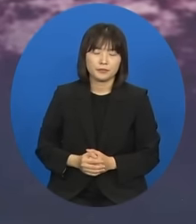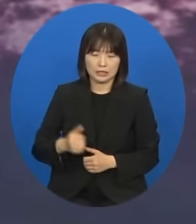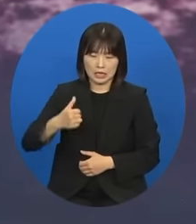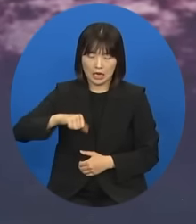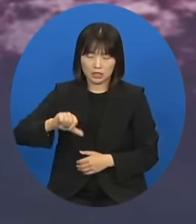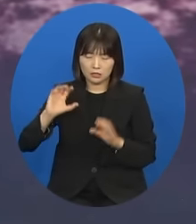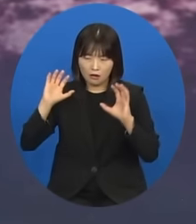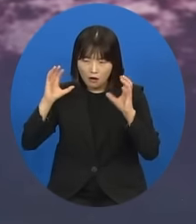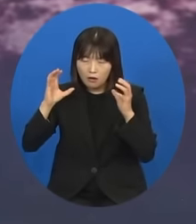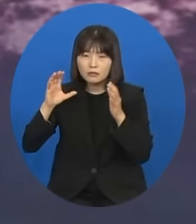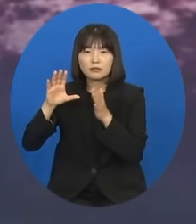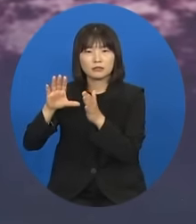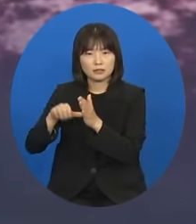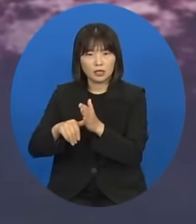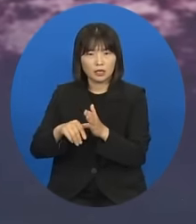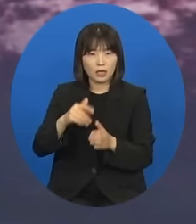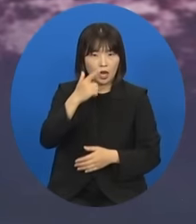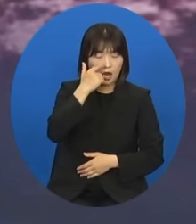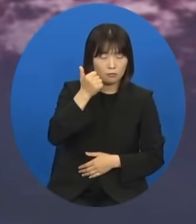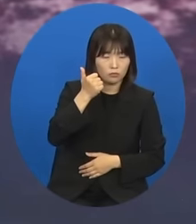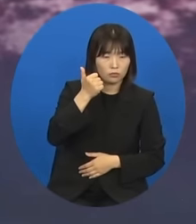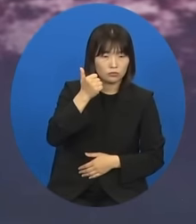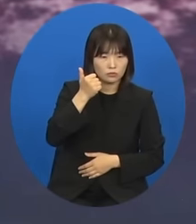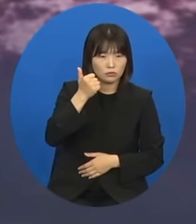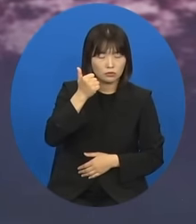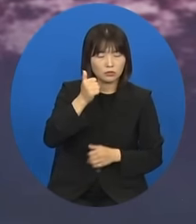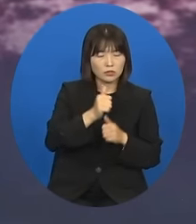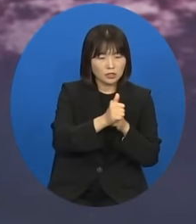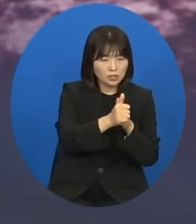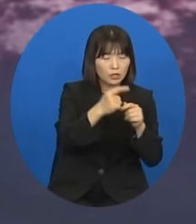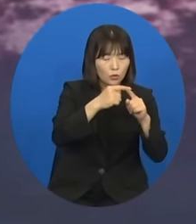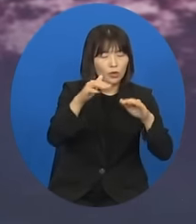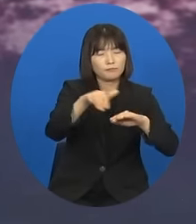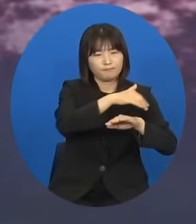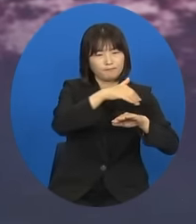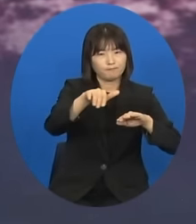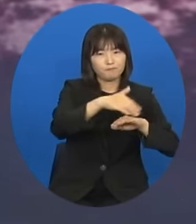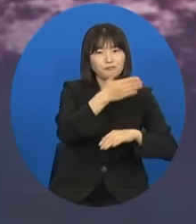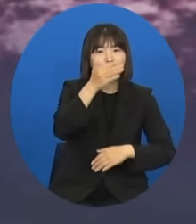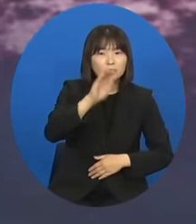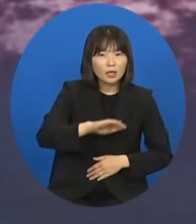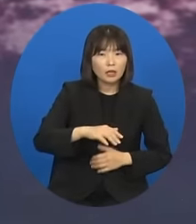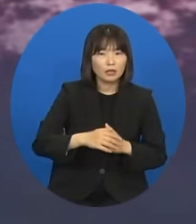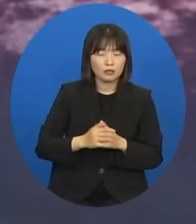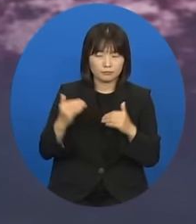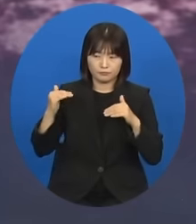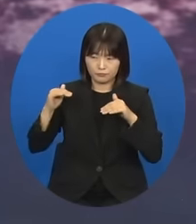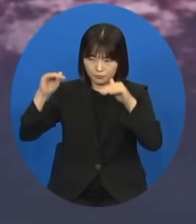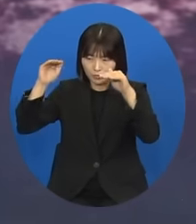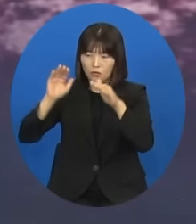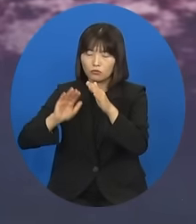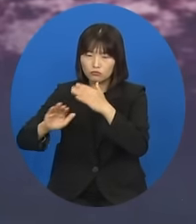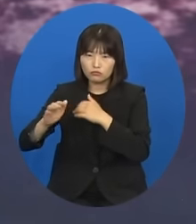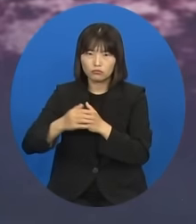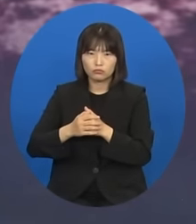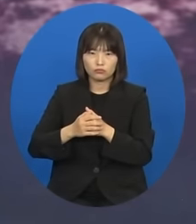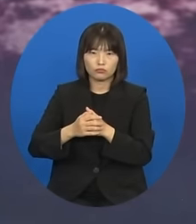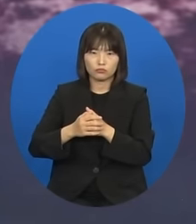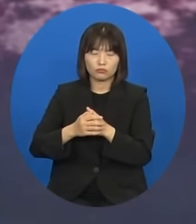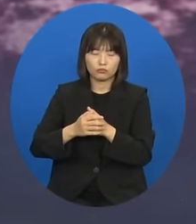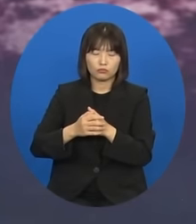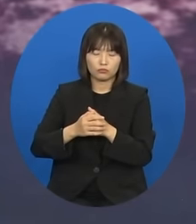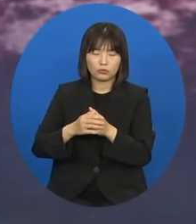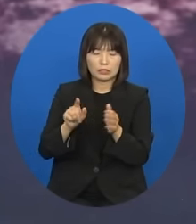어렸을 때는 뭐 아버지가 목회 자니까 교회를 나갔죠 근데 머리가 크고 나서는 교회를 안 나가고 신앙을